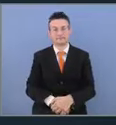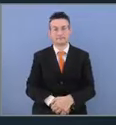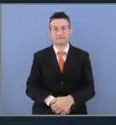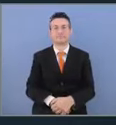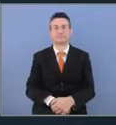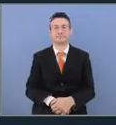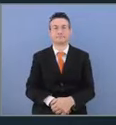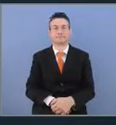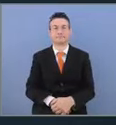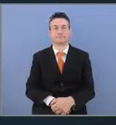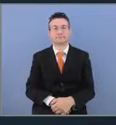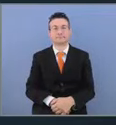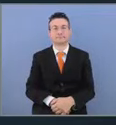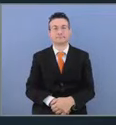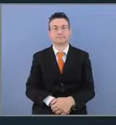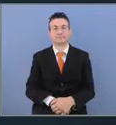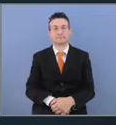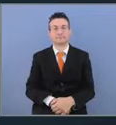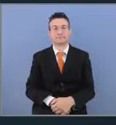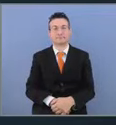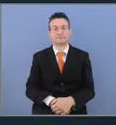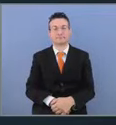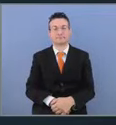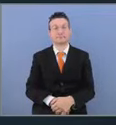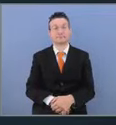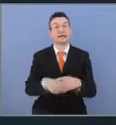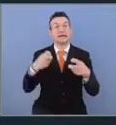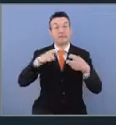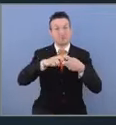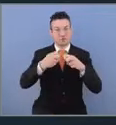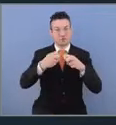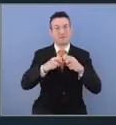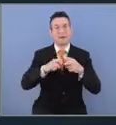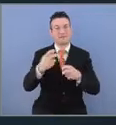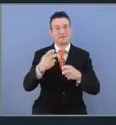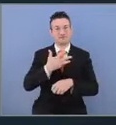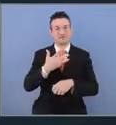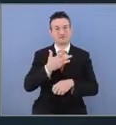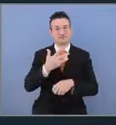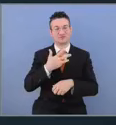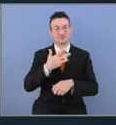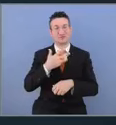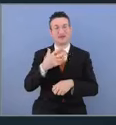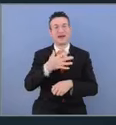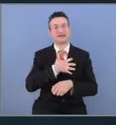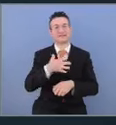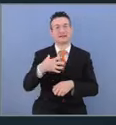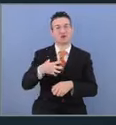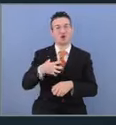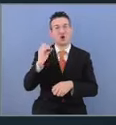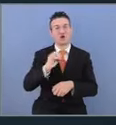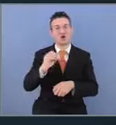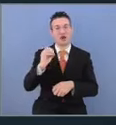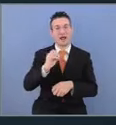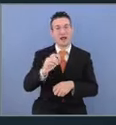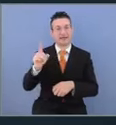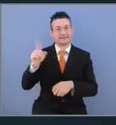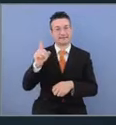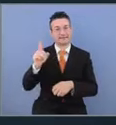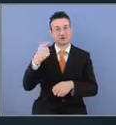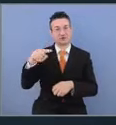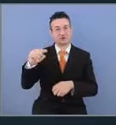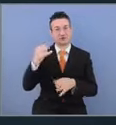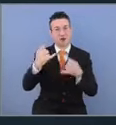E ogni tanto c'è qualche problema sul segnale dell'assessora Onorati, vediamo adesso di riprendere il